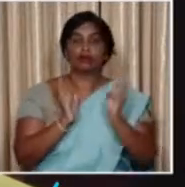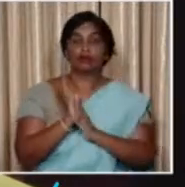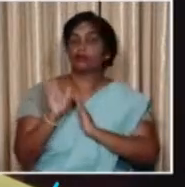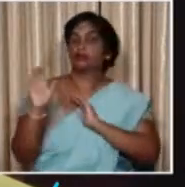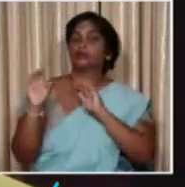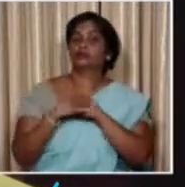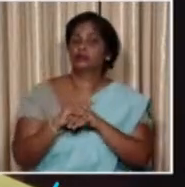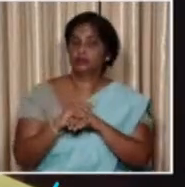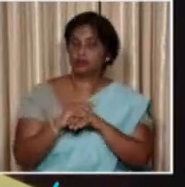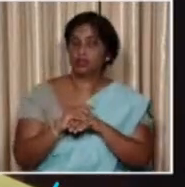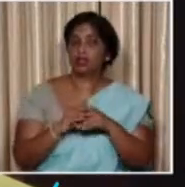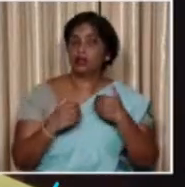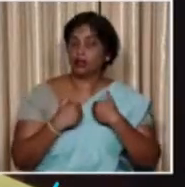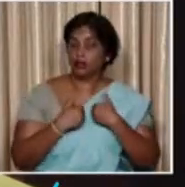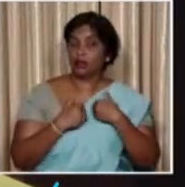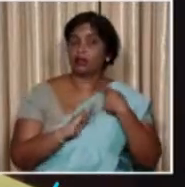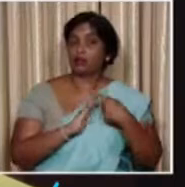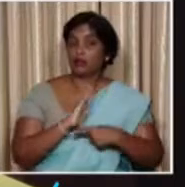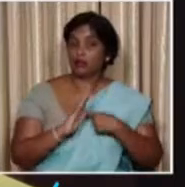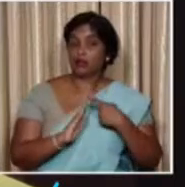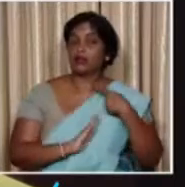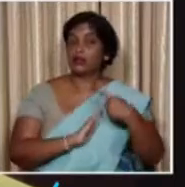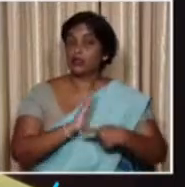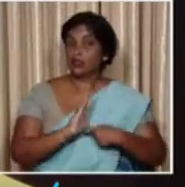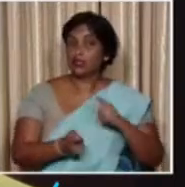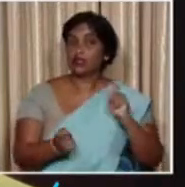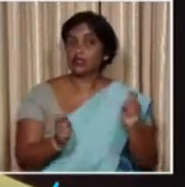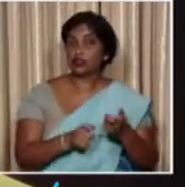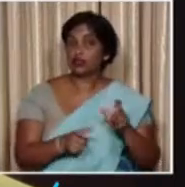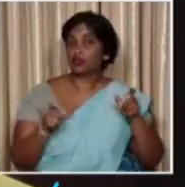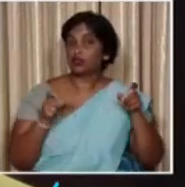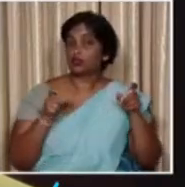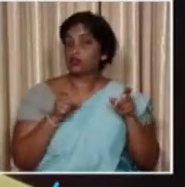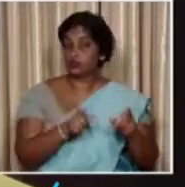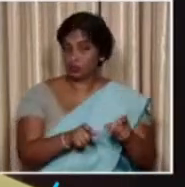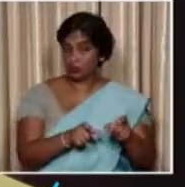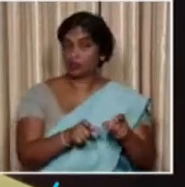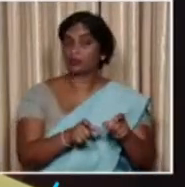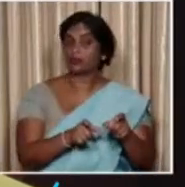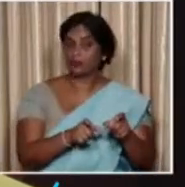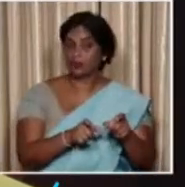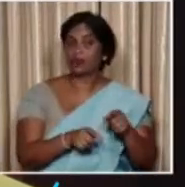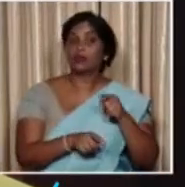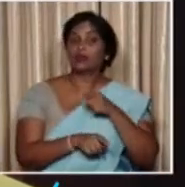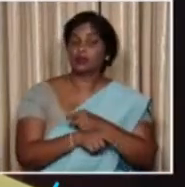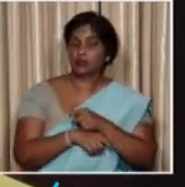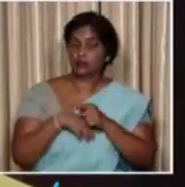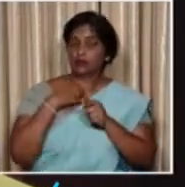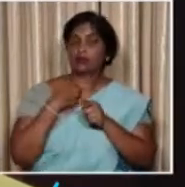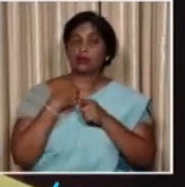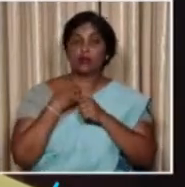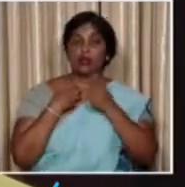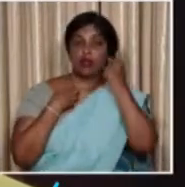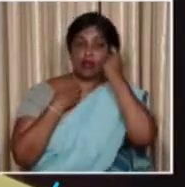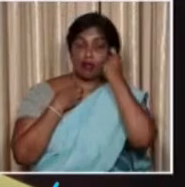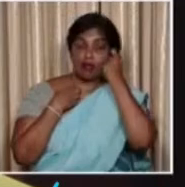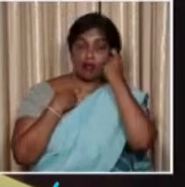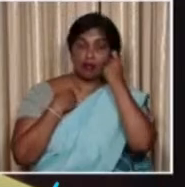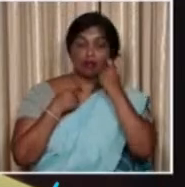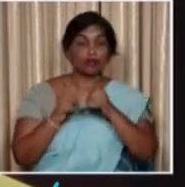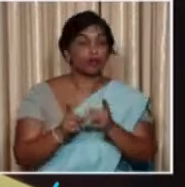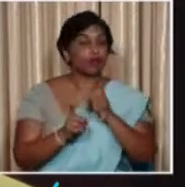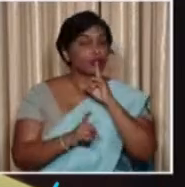ගිහිල්ලා අපේ රටේ ශ්‍රී ලංකා ක්‍රිකට් තහනම් වෙන්නට ඒකට ඒ යෝජනාවට තුඩු